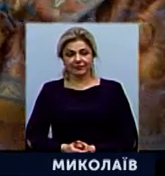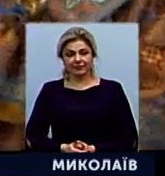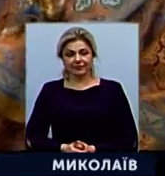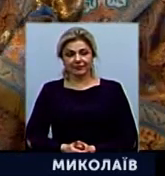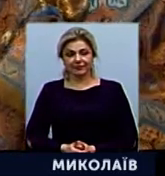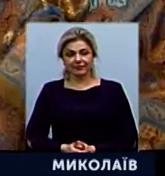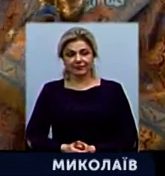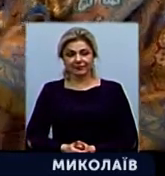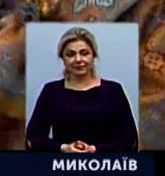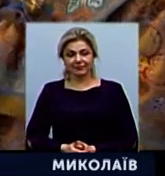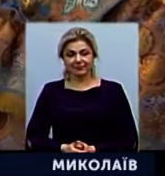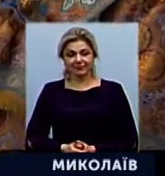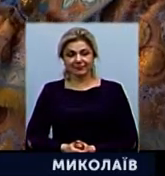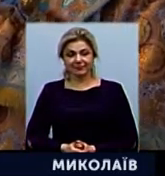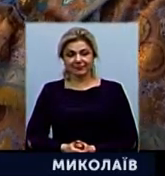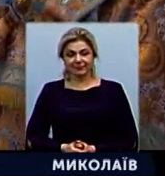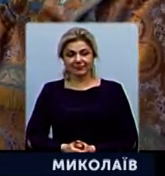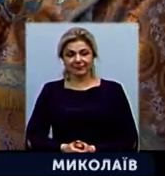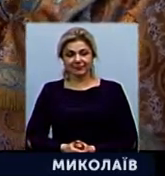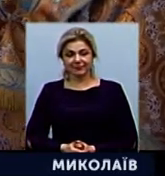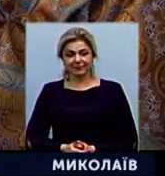Сюди проходимо.